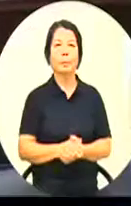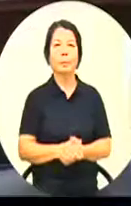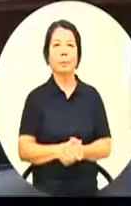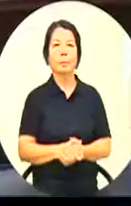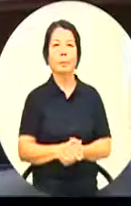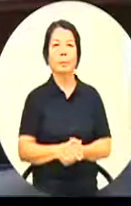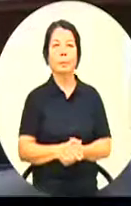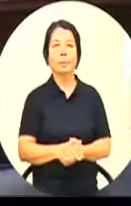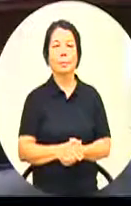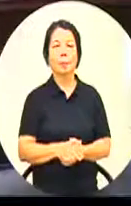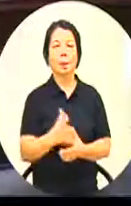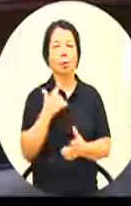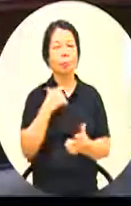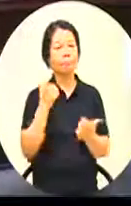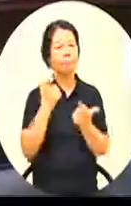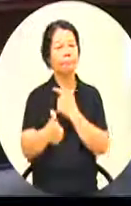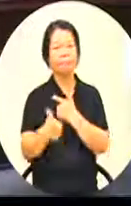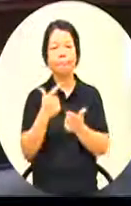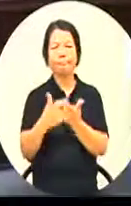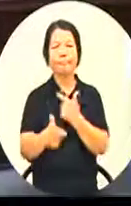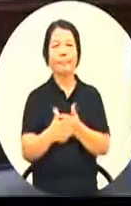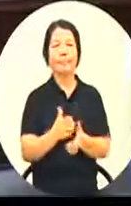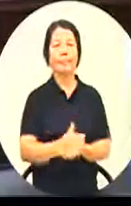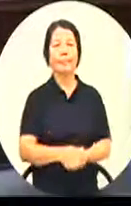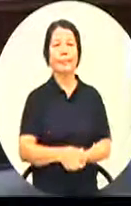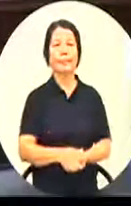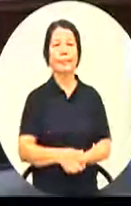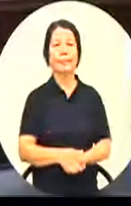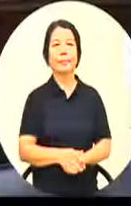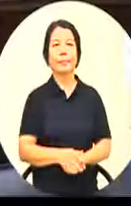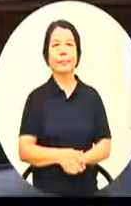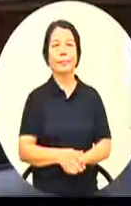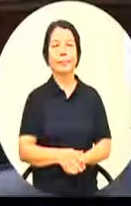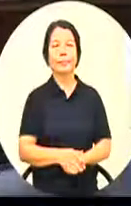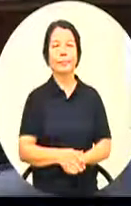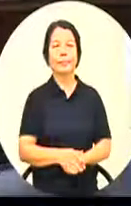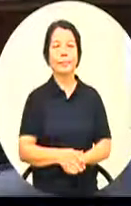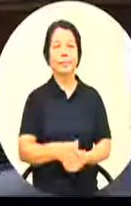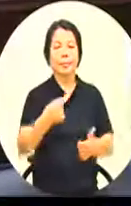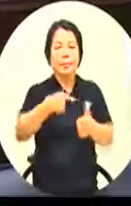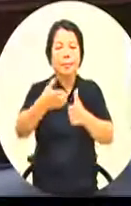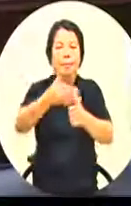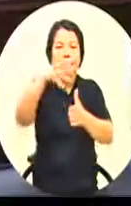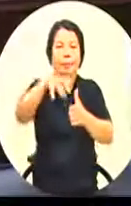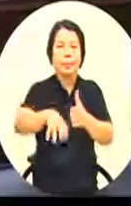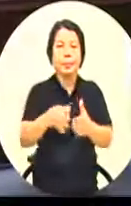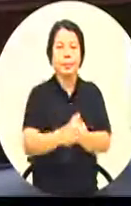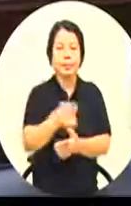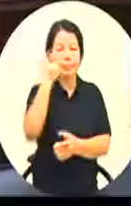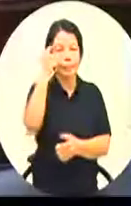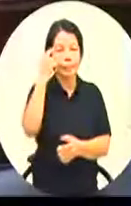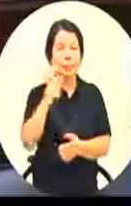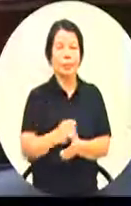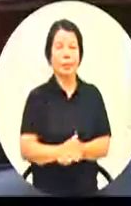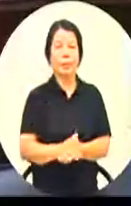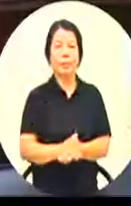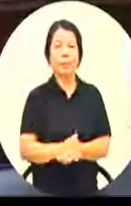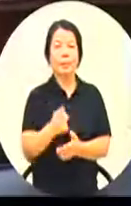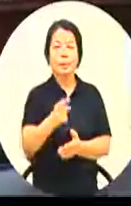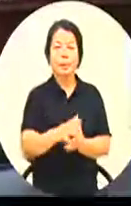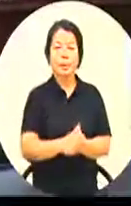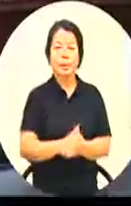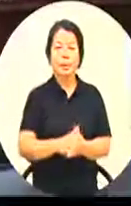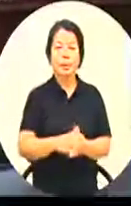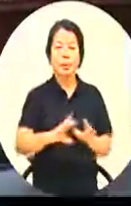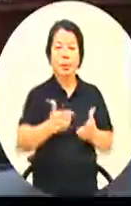很妥适的方式或很妥适的情况，也许他们教育部国家所想的是说，你学英语学英文，你国语都